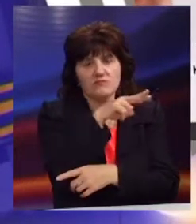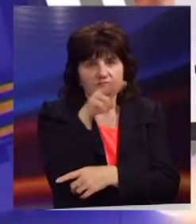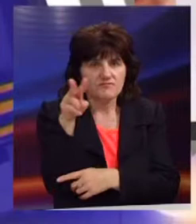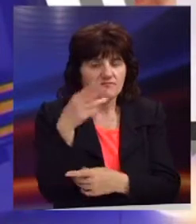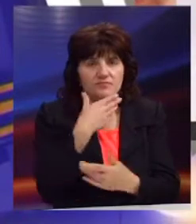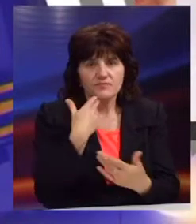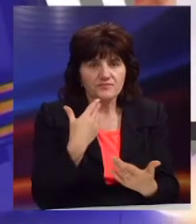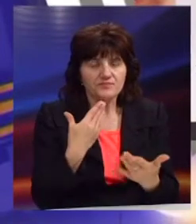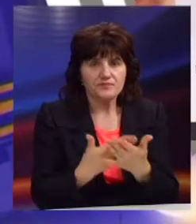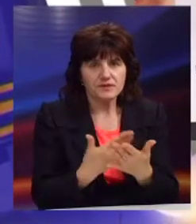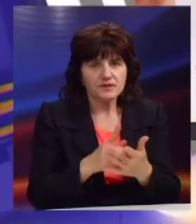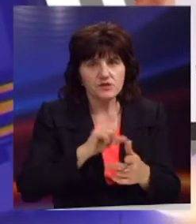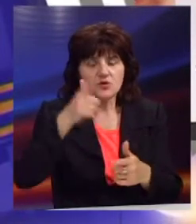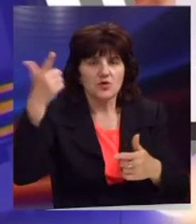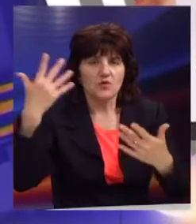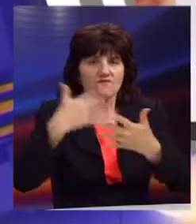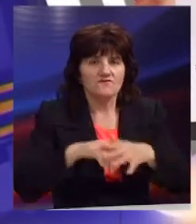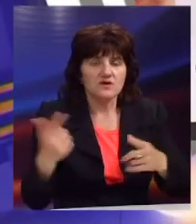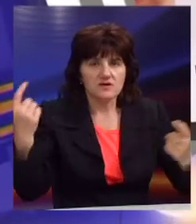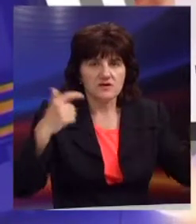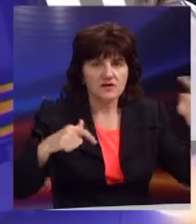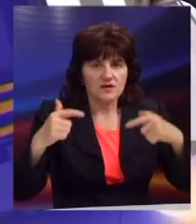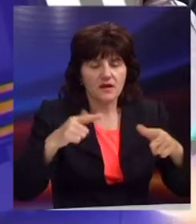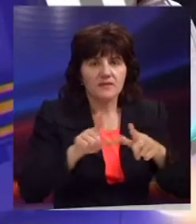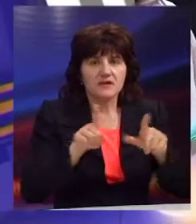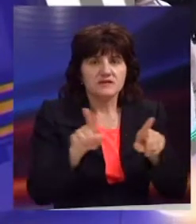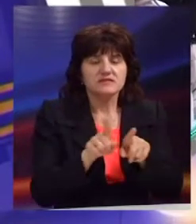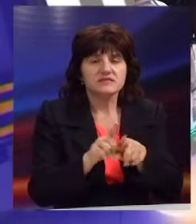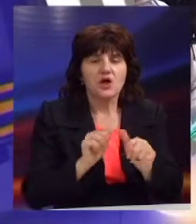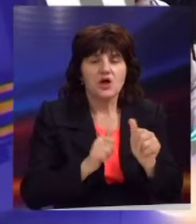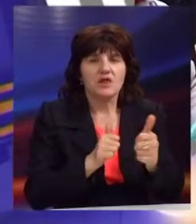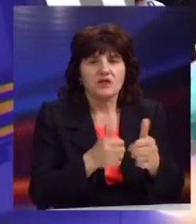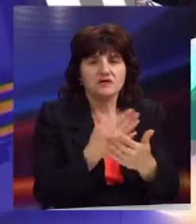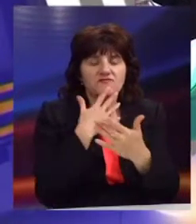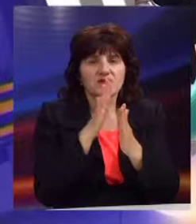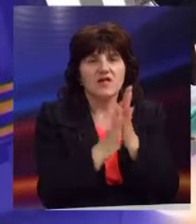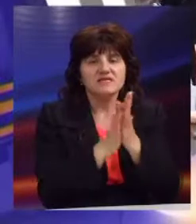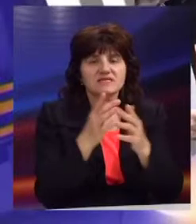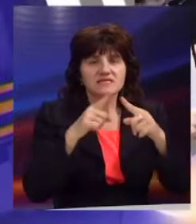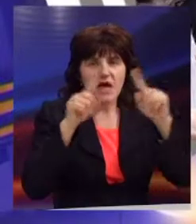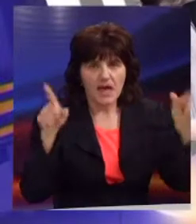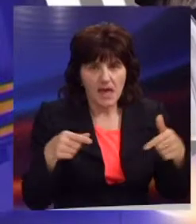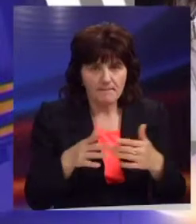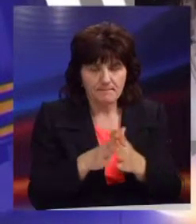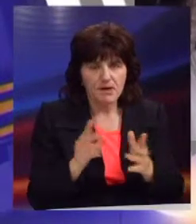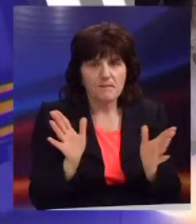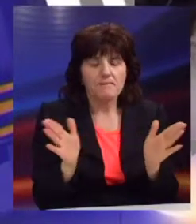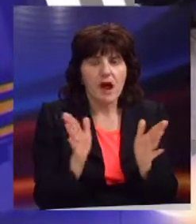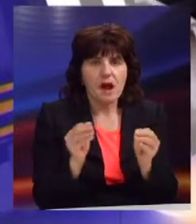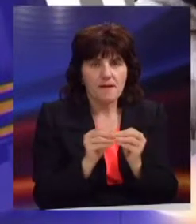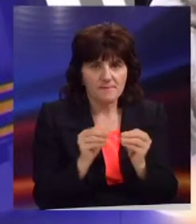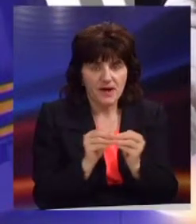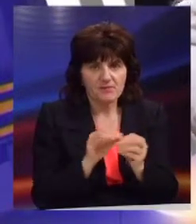do posla u stranim kompanijama koje su prisutne u Subotici jesu i sajmovi zapošljavanja, jer su gotovo sve firme iz privredne zone Mali